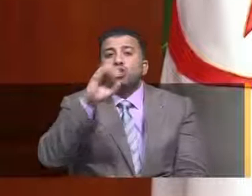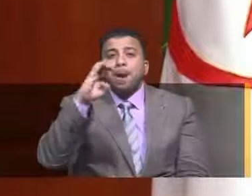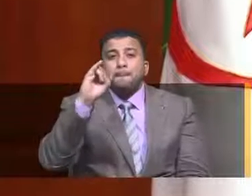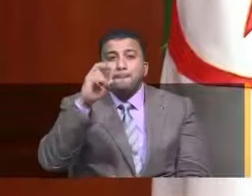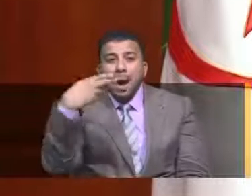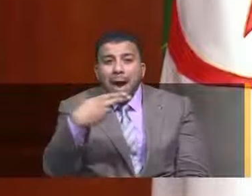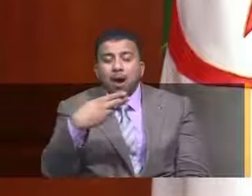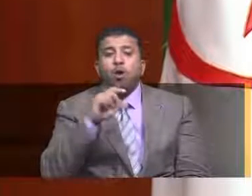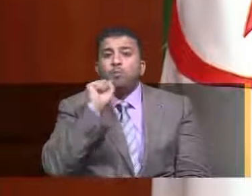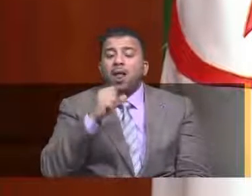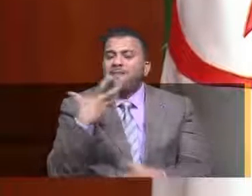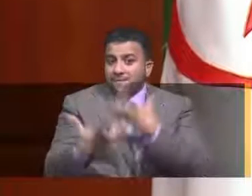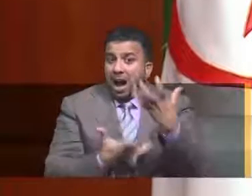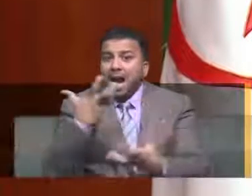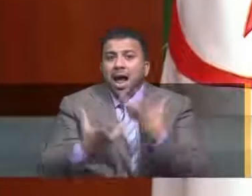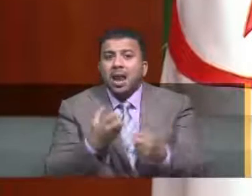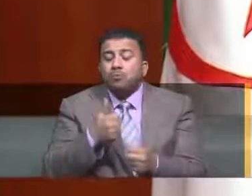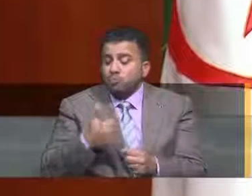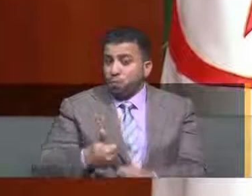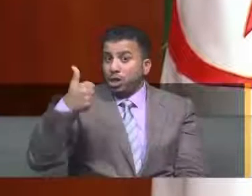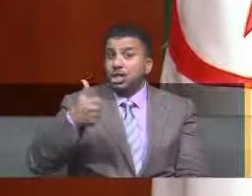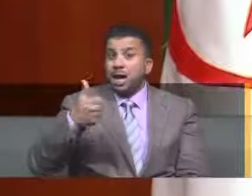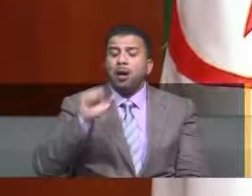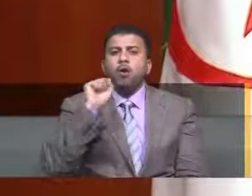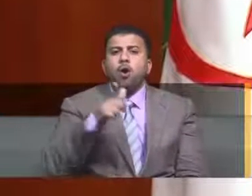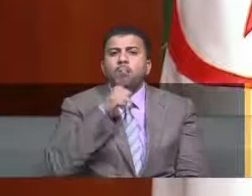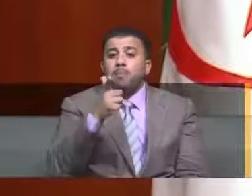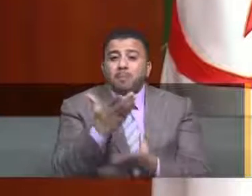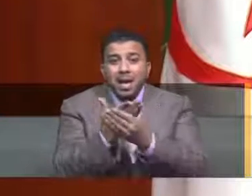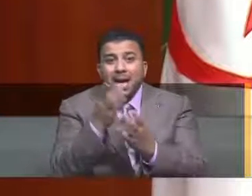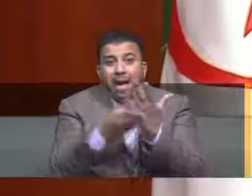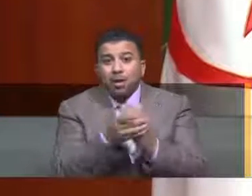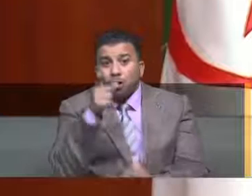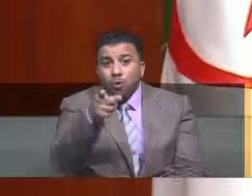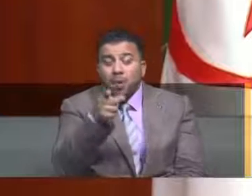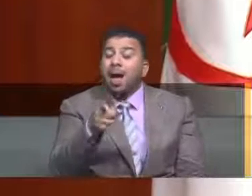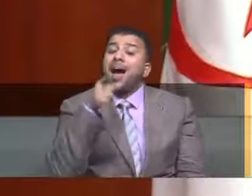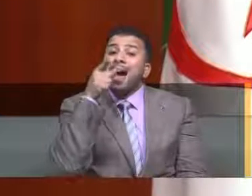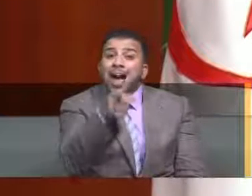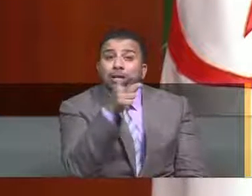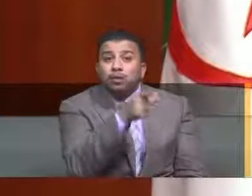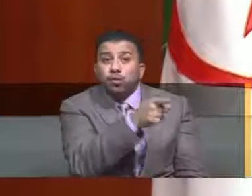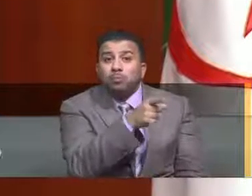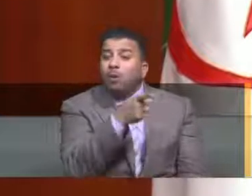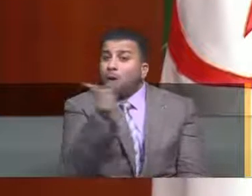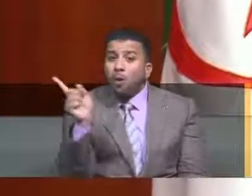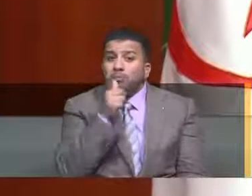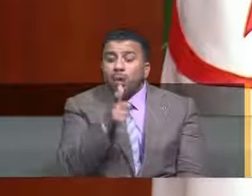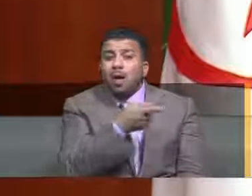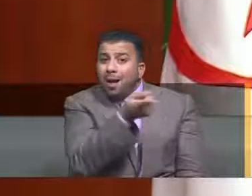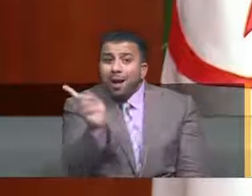تكون فعالة منتجة، وبيدكم ذلك وأنتم أحرياء بهذا